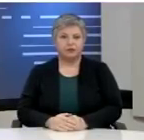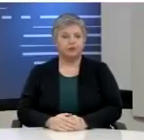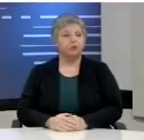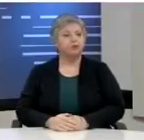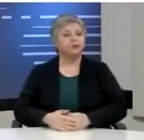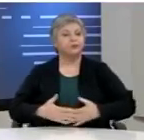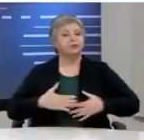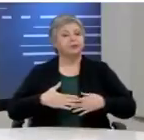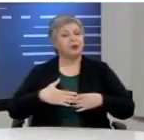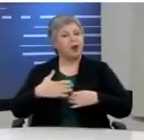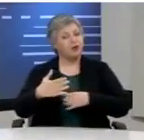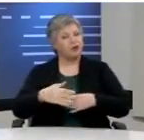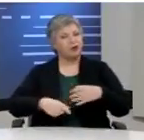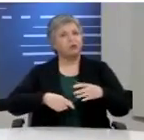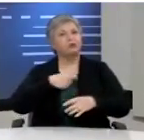Ευχαριστώ, κύριε Πρόεδρε.